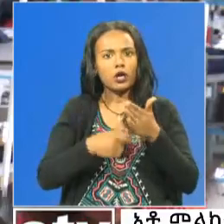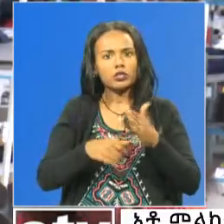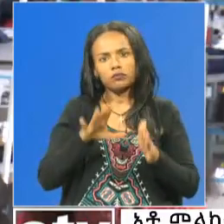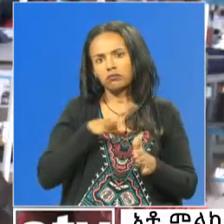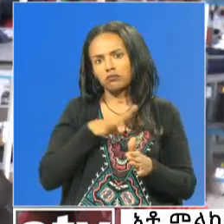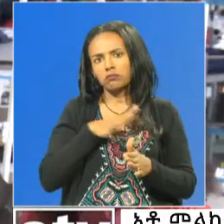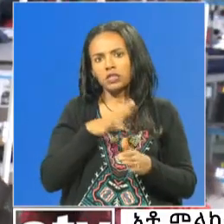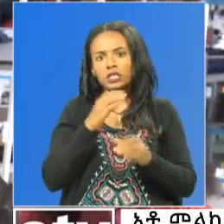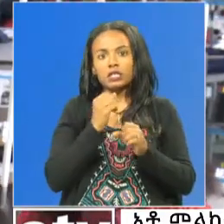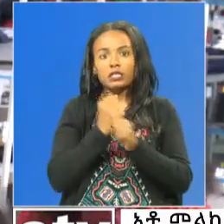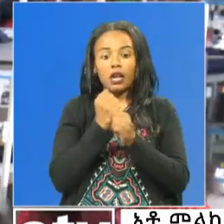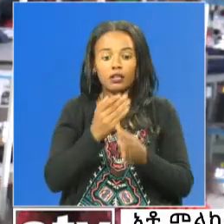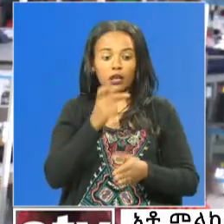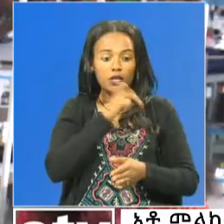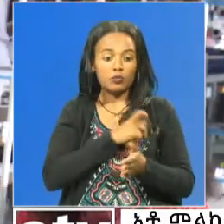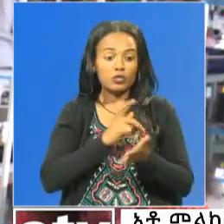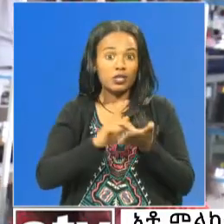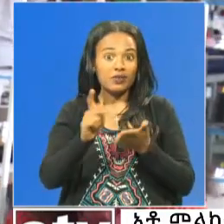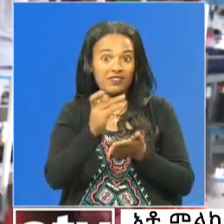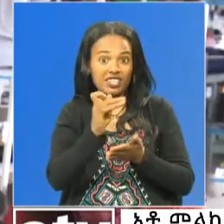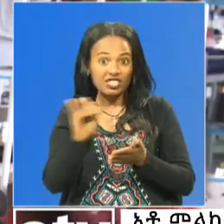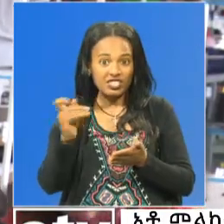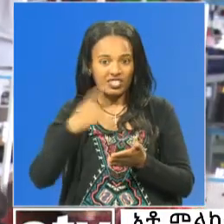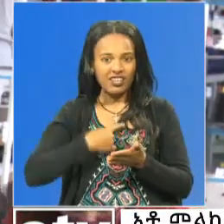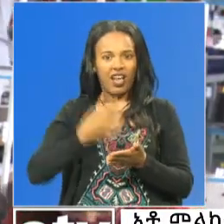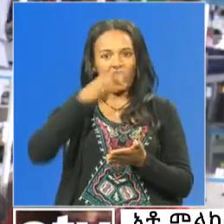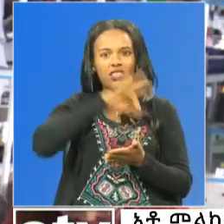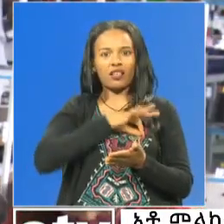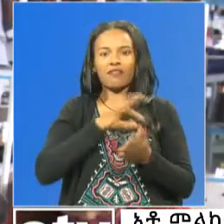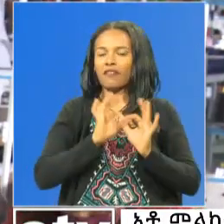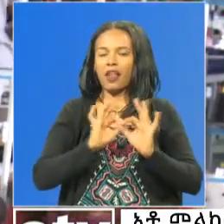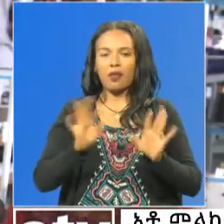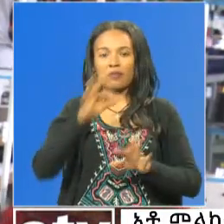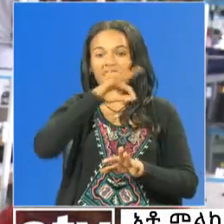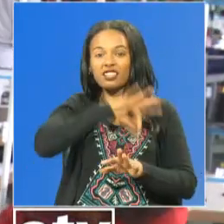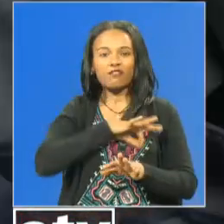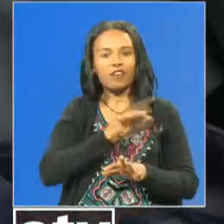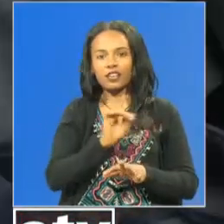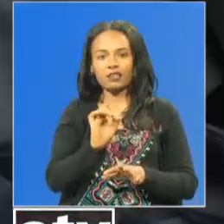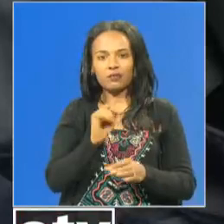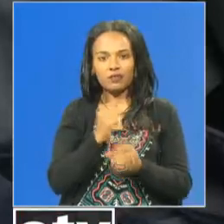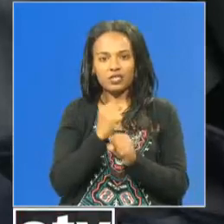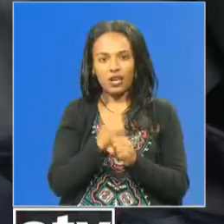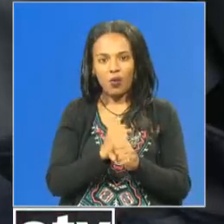ያው የሰራተኛው ደሞዝ ከመክፈል አንጻር እንጂ እኛ ትርፍ አይደለም ለትርፍም አይደለም እየተሰራ ያለው።